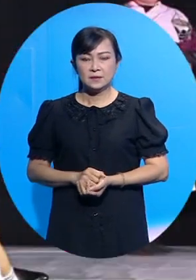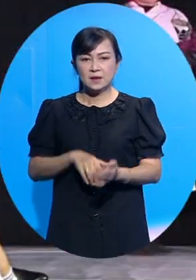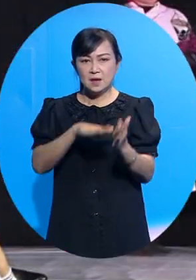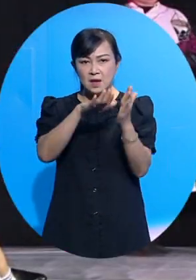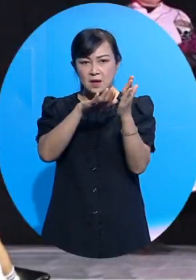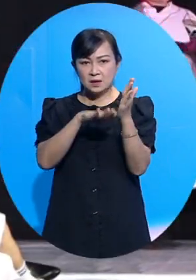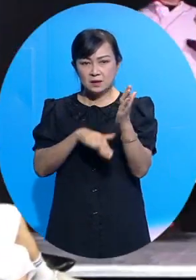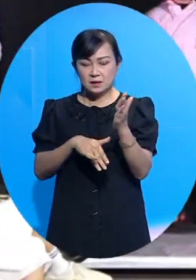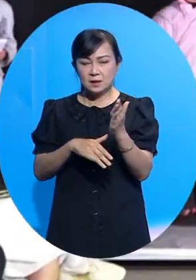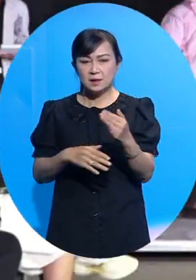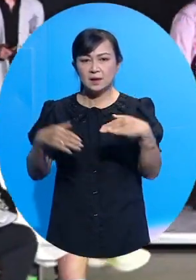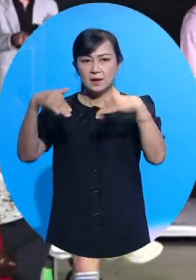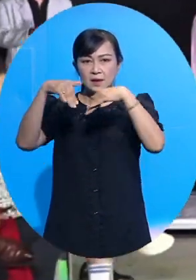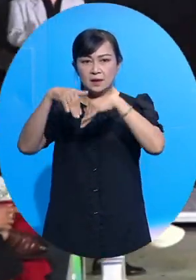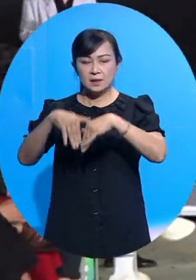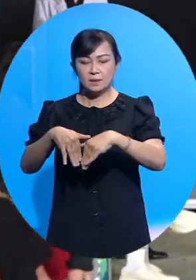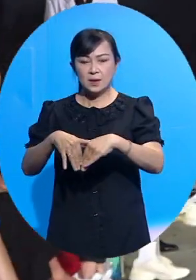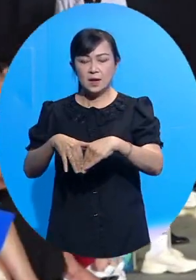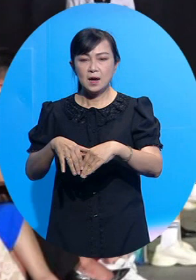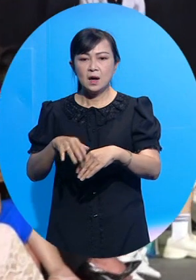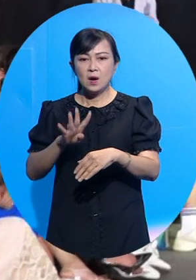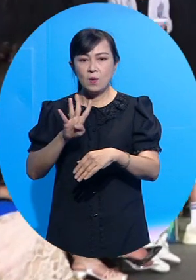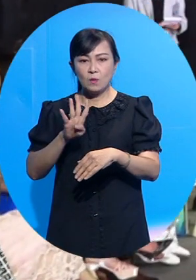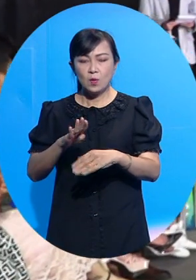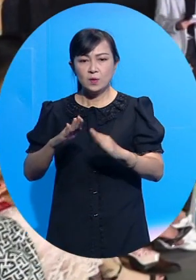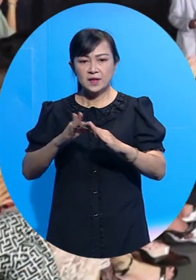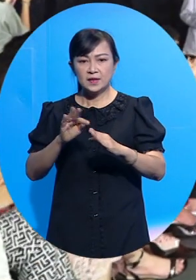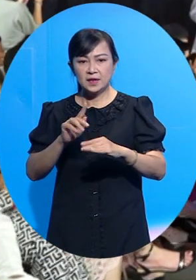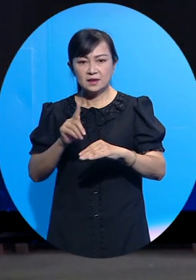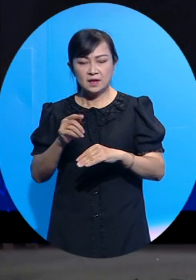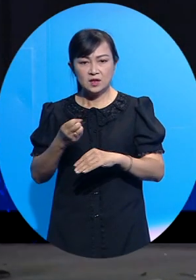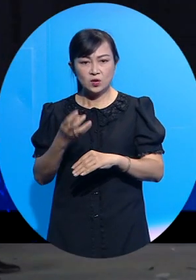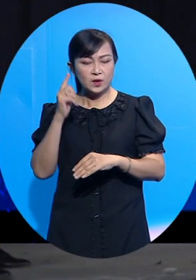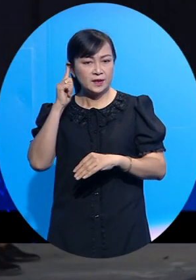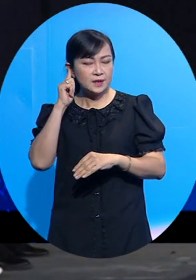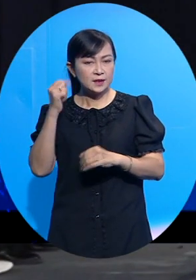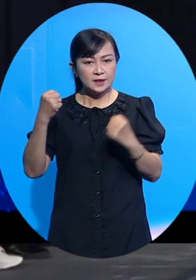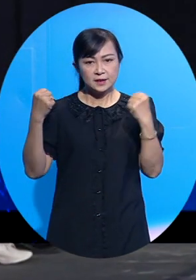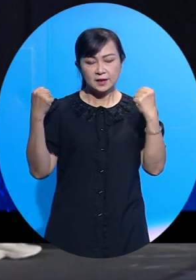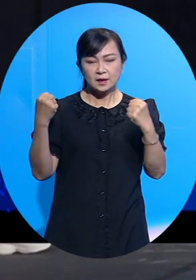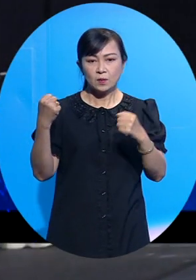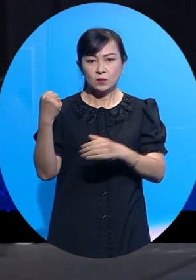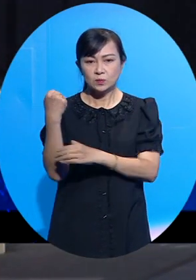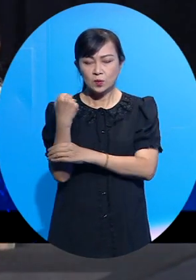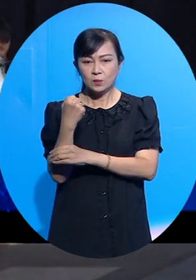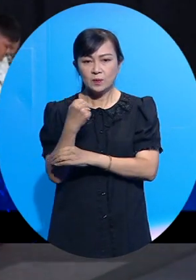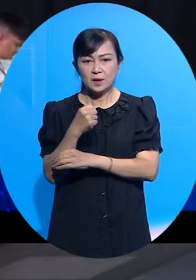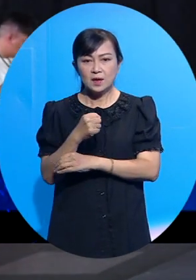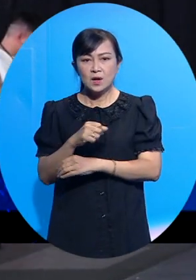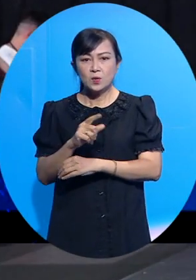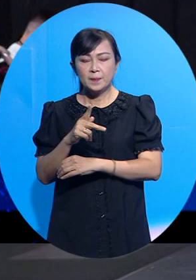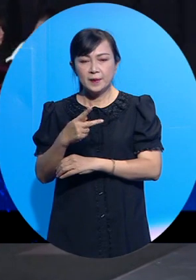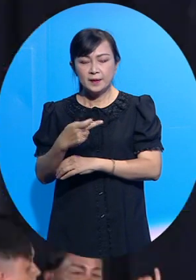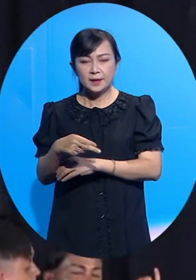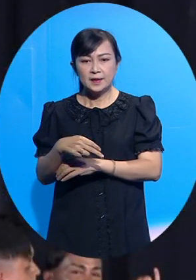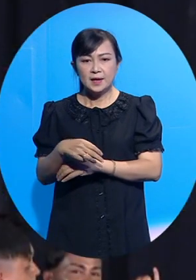Winter Fashion Festival 2022 quy tụ sự tham gia của 4 nhà thiết kế đình đám từng có những thành công không nhỏ trong nghề như Quỳnh Paris, Lê